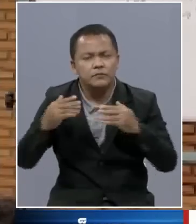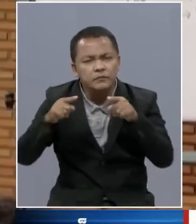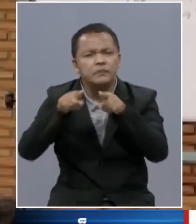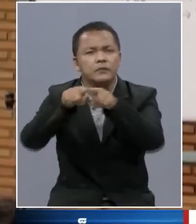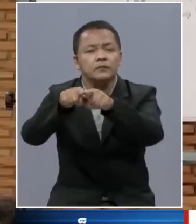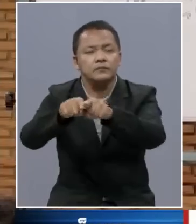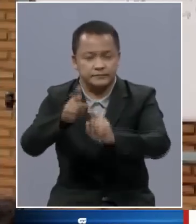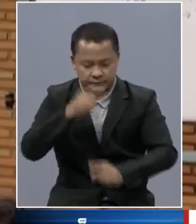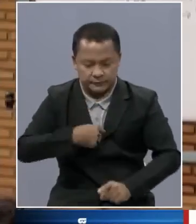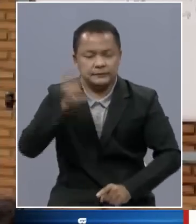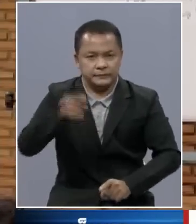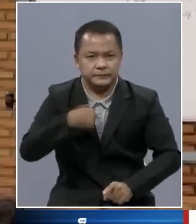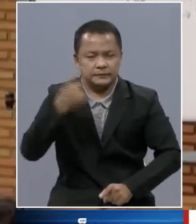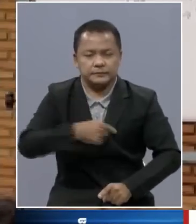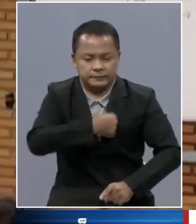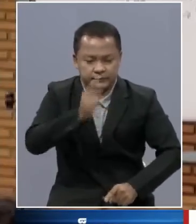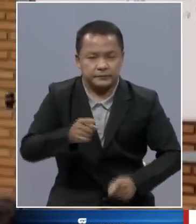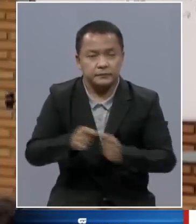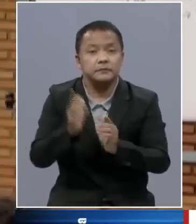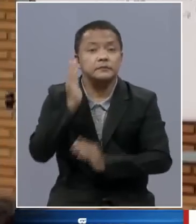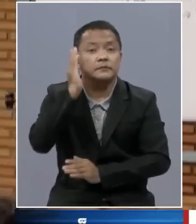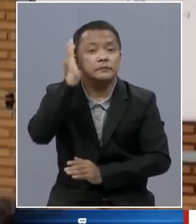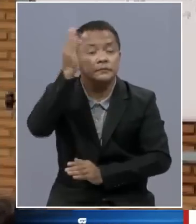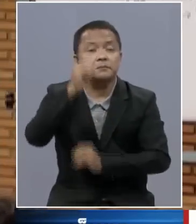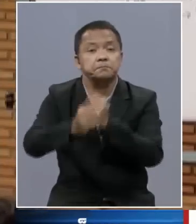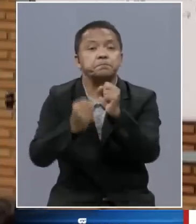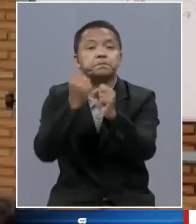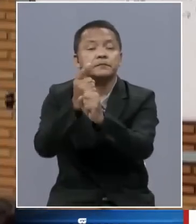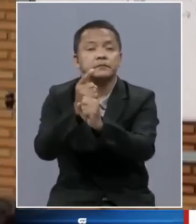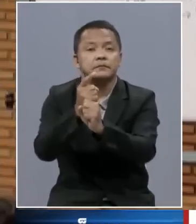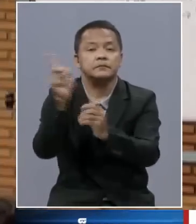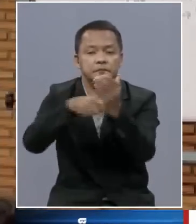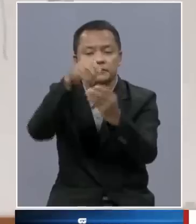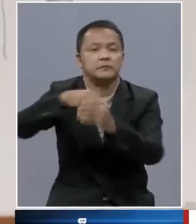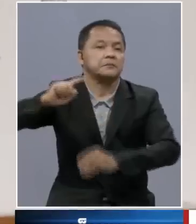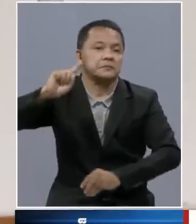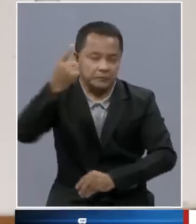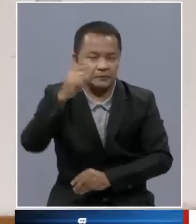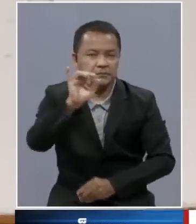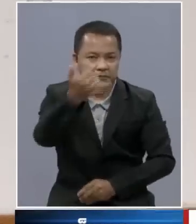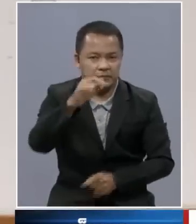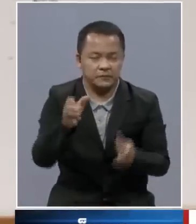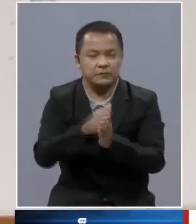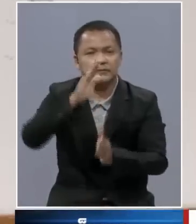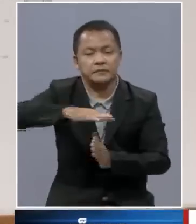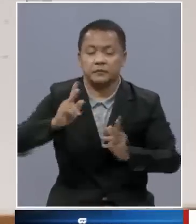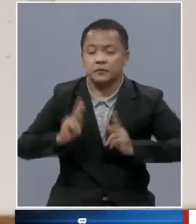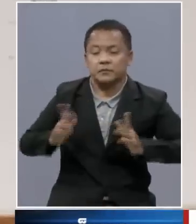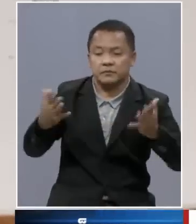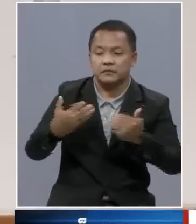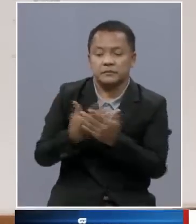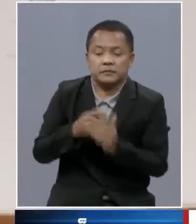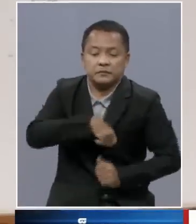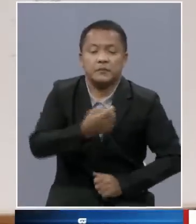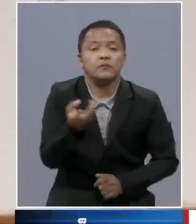ต้องมีความจริงใจไม่เช่นนั้นไม่เกินปีเลือกตั้งใหม่อีกรอบแน ่ๆ ทีมเด็กไม่กลัวเพราะเสียเงินน้